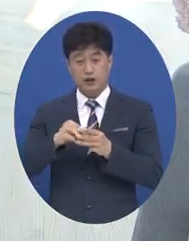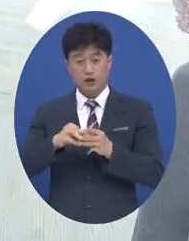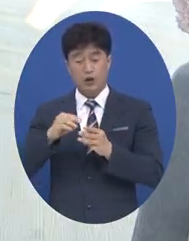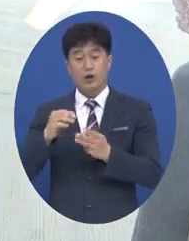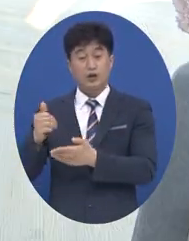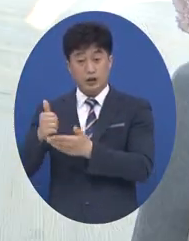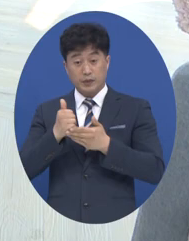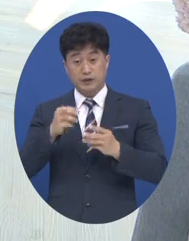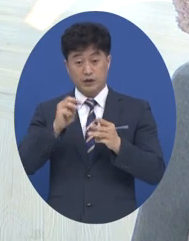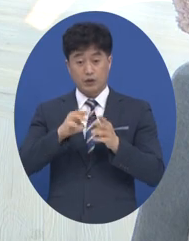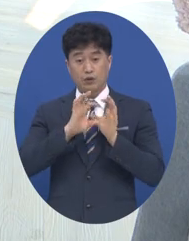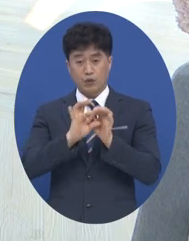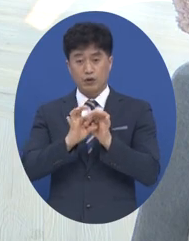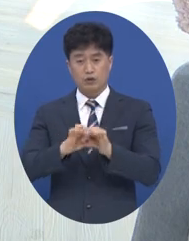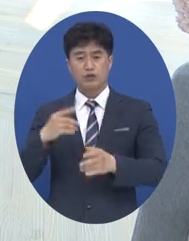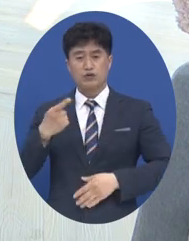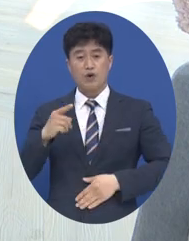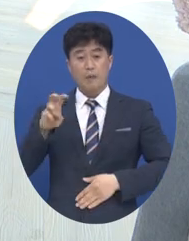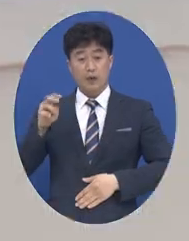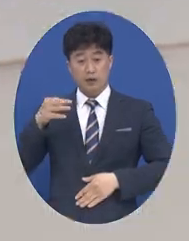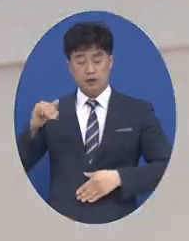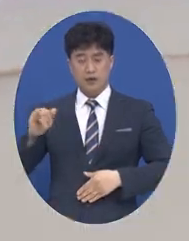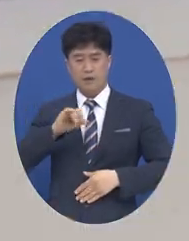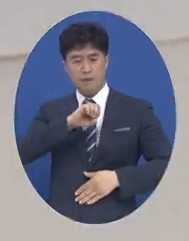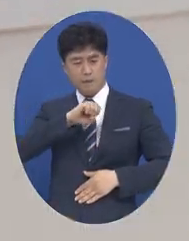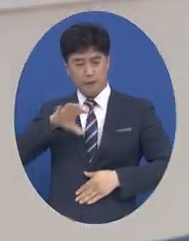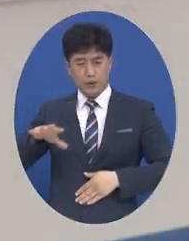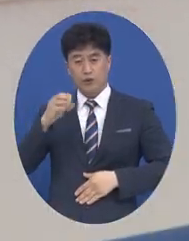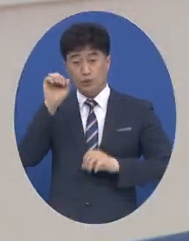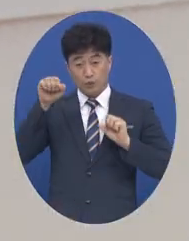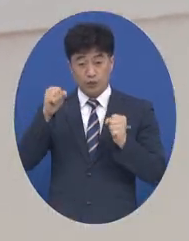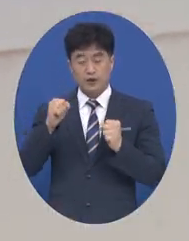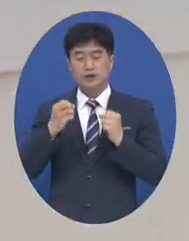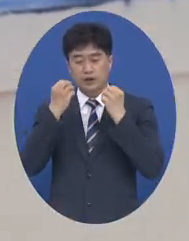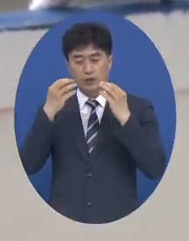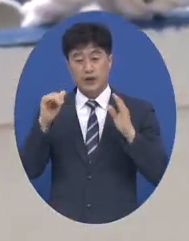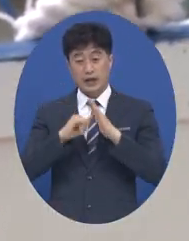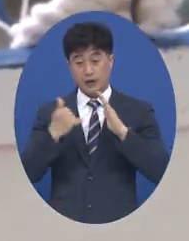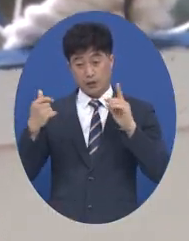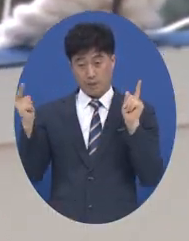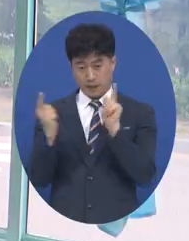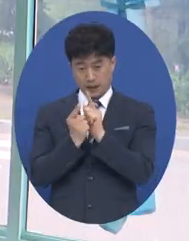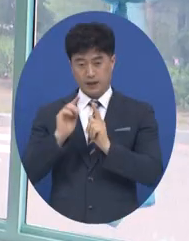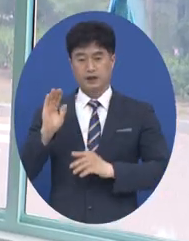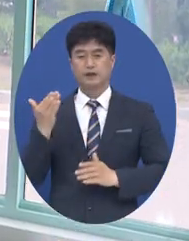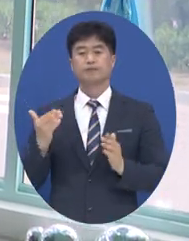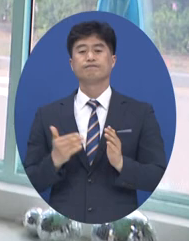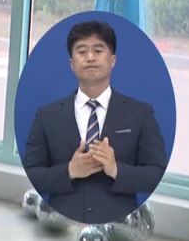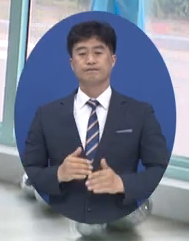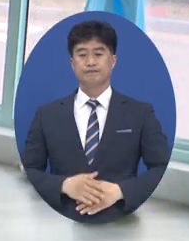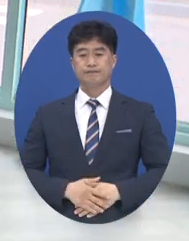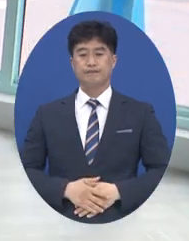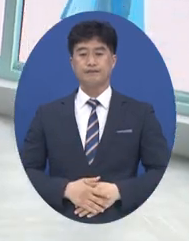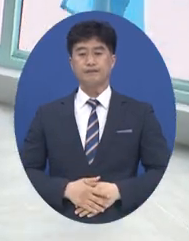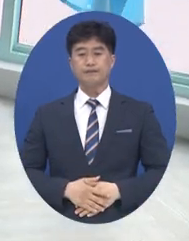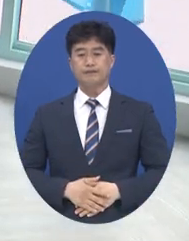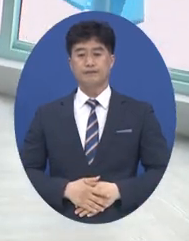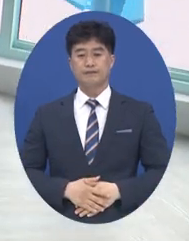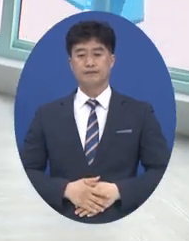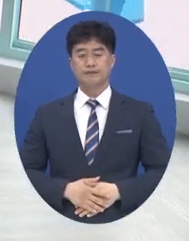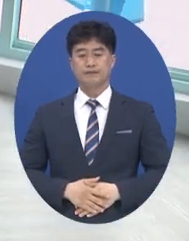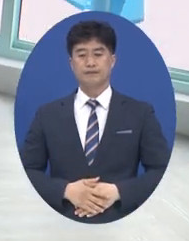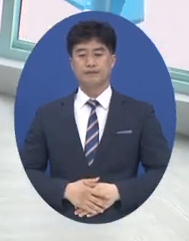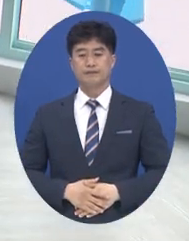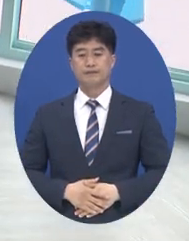반려동물 입양센터 를 통해 천 마리가 넘는 유비 동물이 새로운 가족을 찾습니다 경리 줄 tv 조차